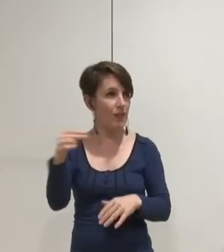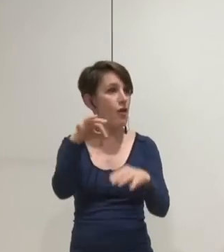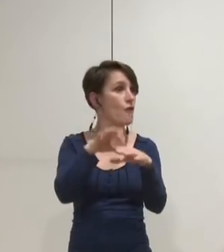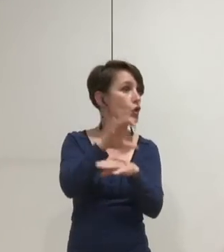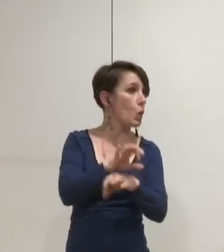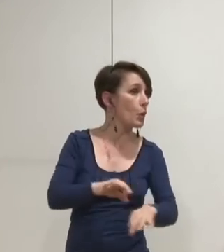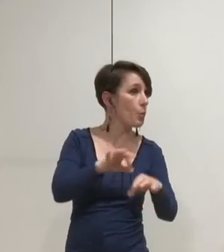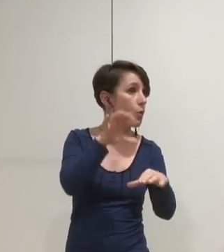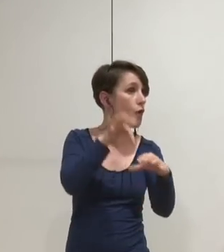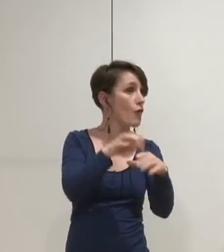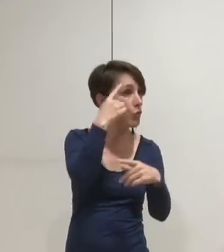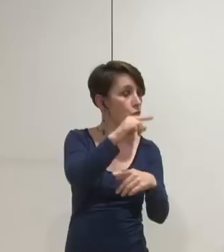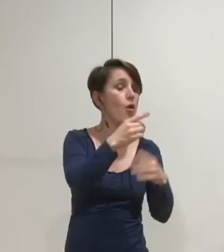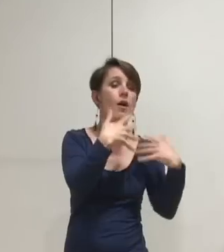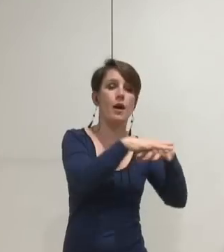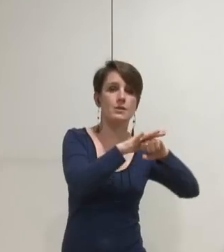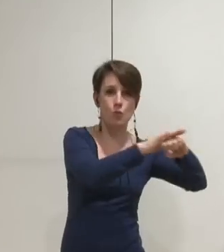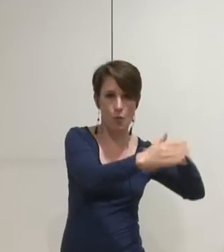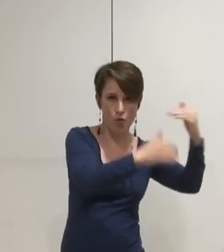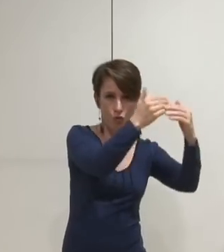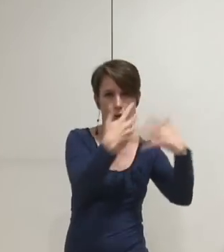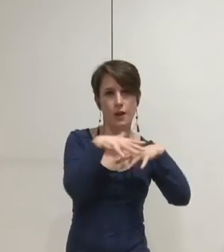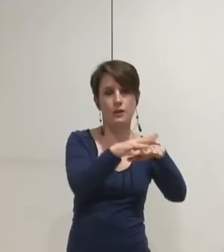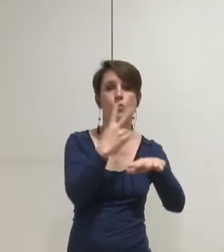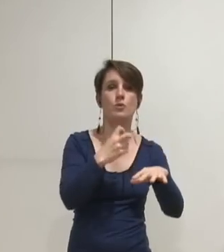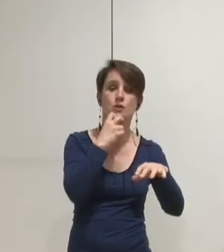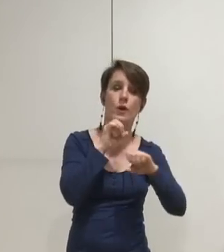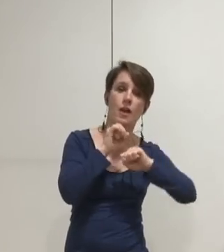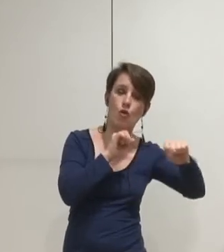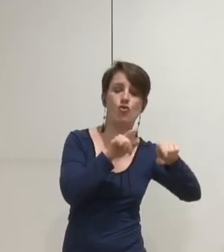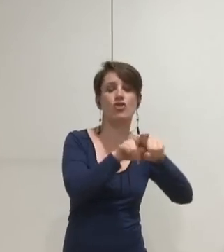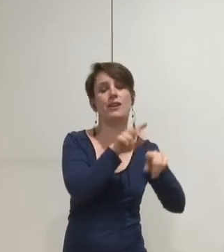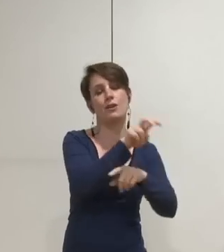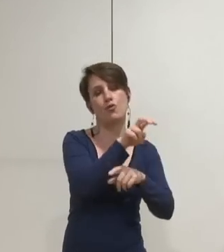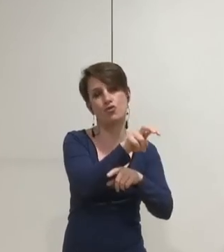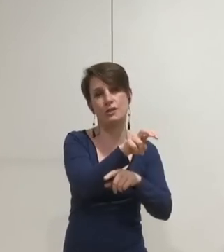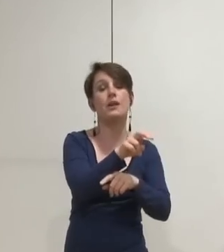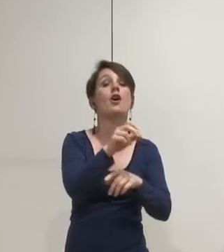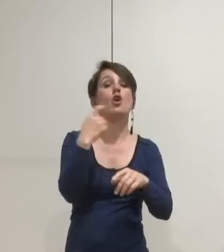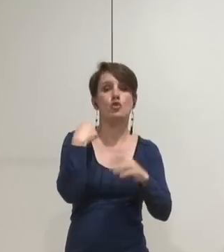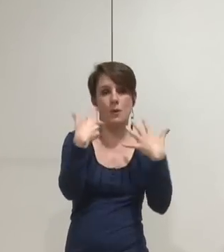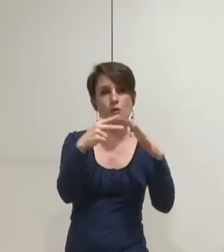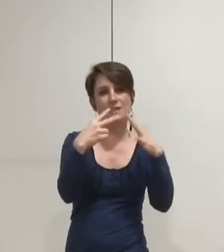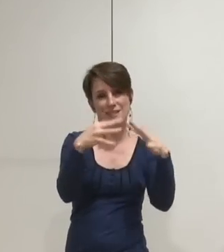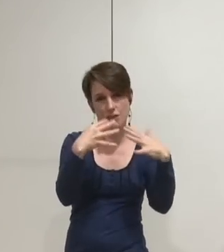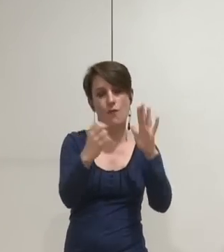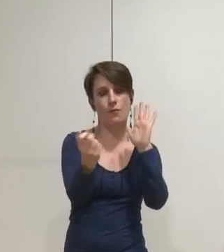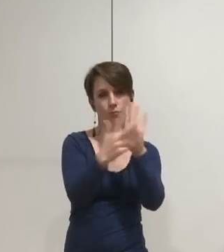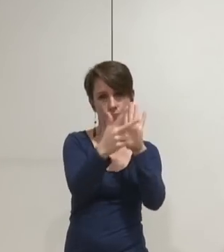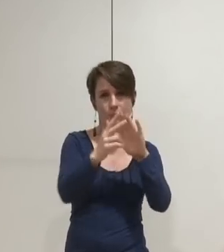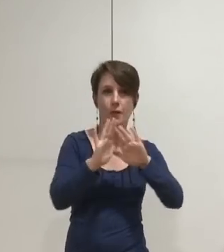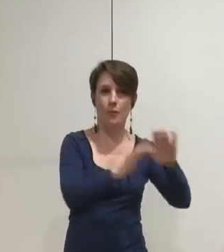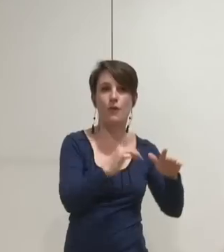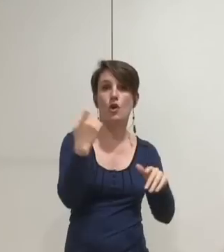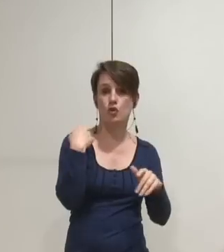qui vote pour rassemblement de gauche et de progrès rassemblement citoyen de la gauche et écologistes délibération numéro 19 adopté la 20